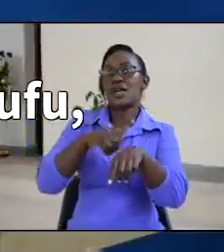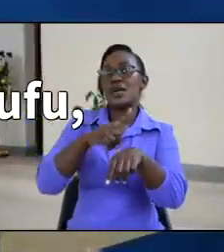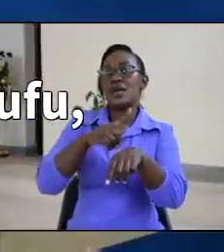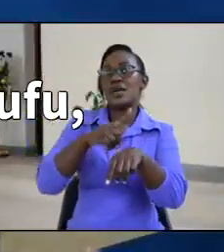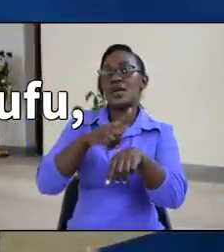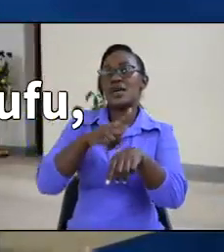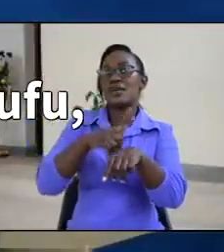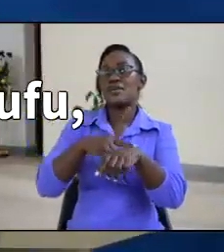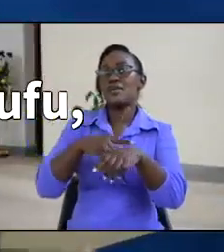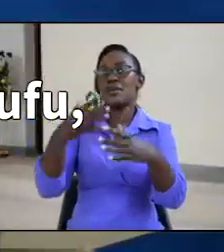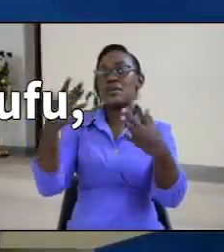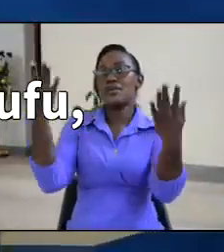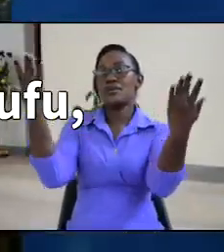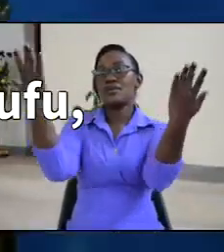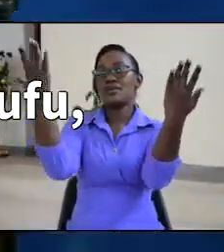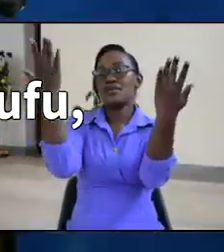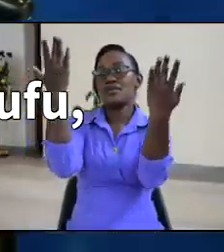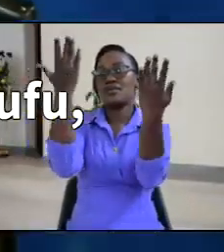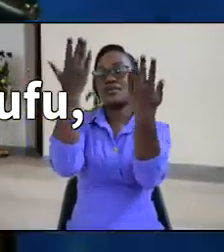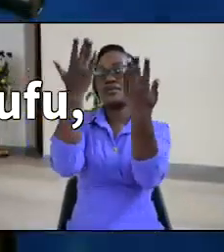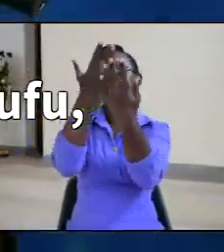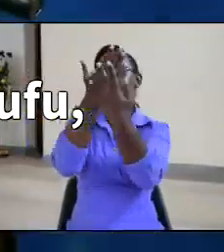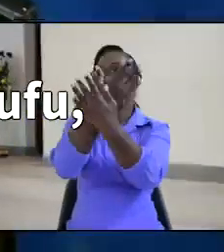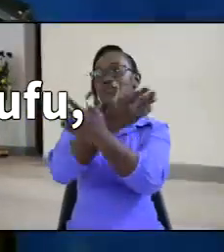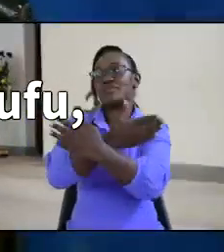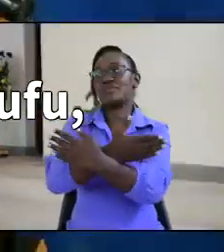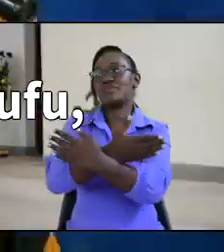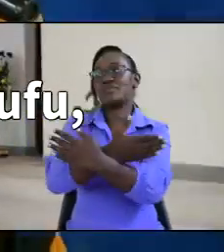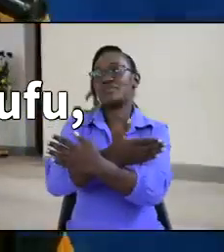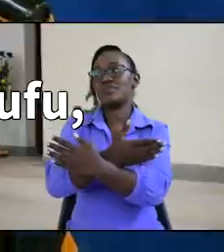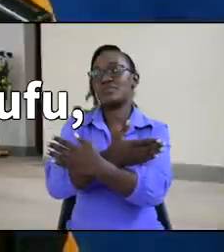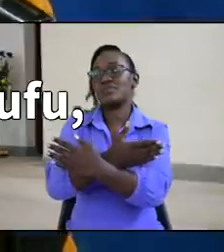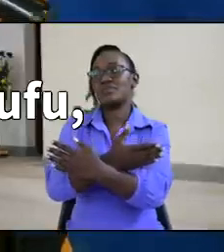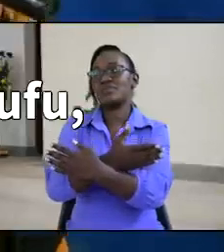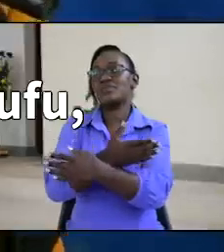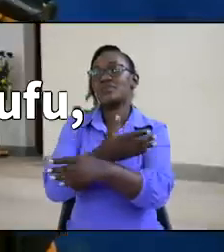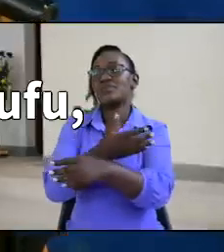kwamba ataku ja Yesu